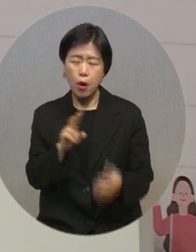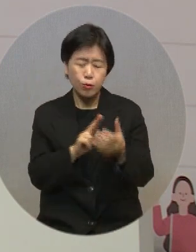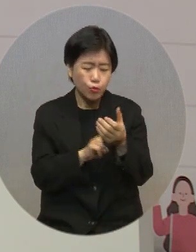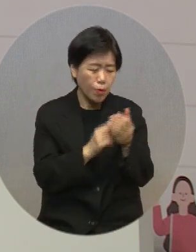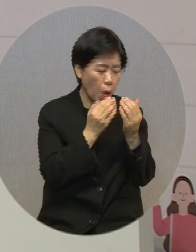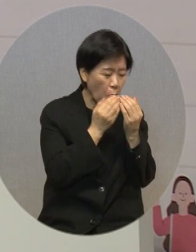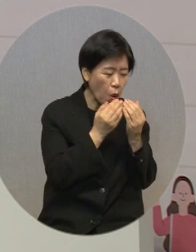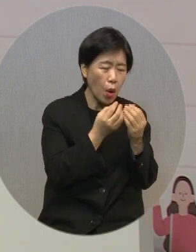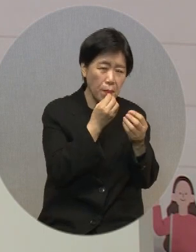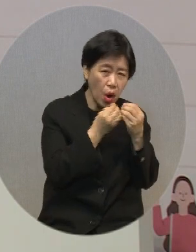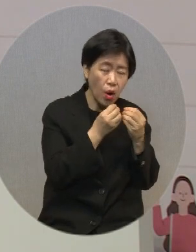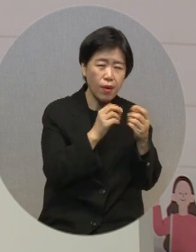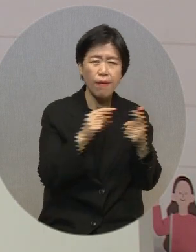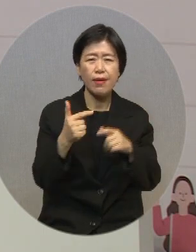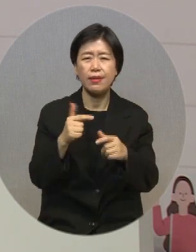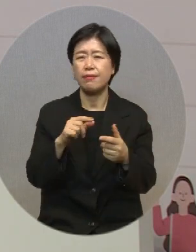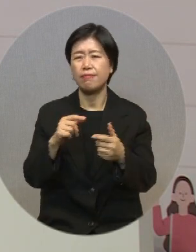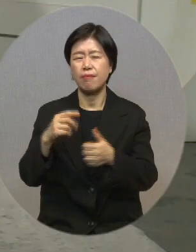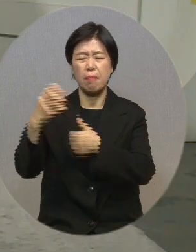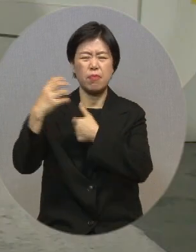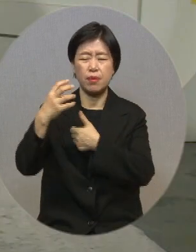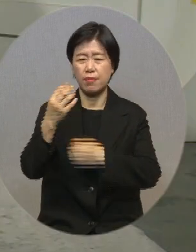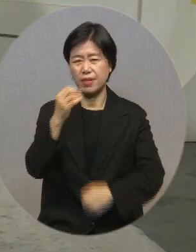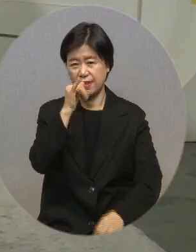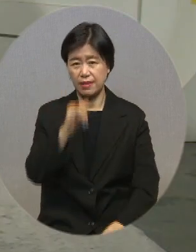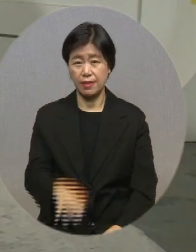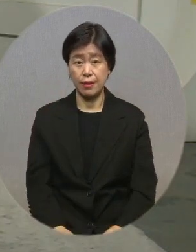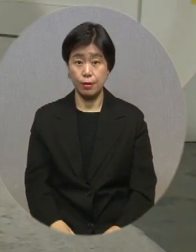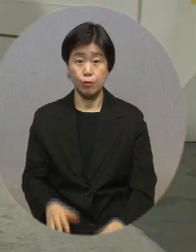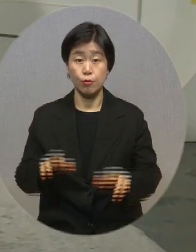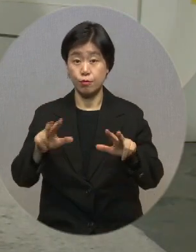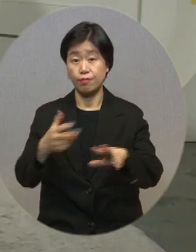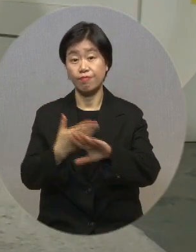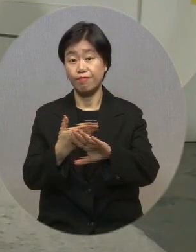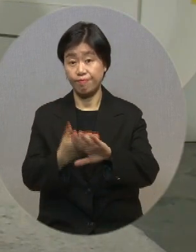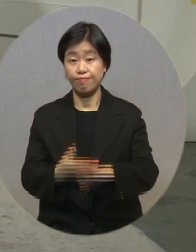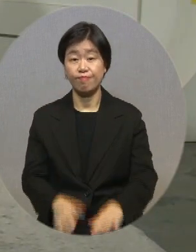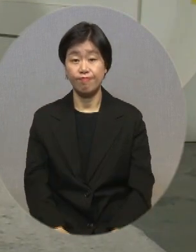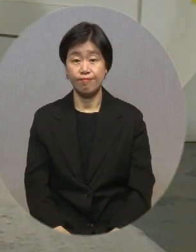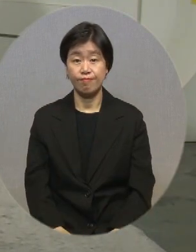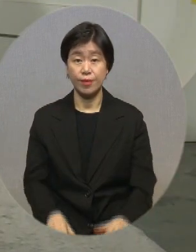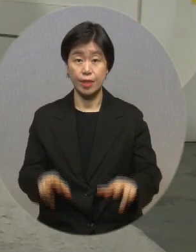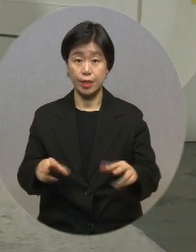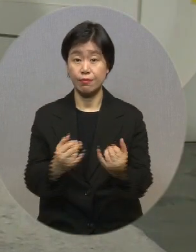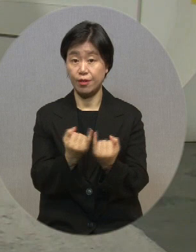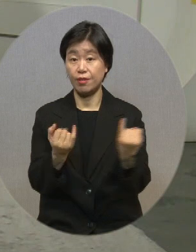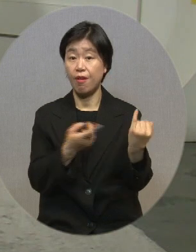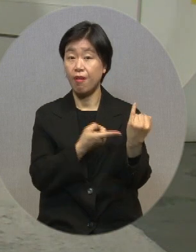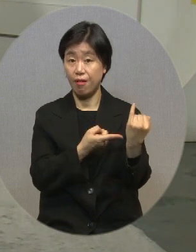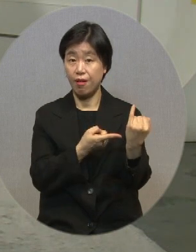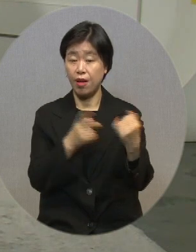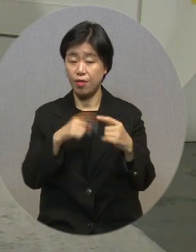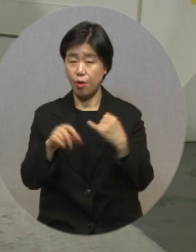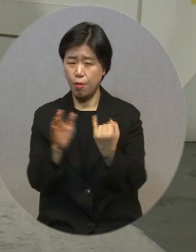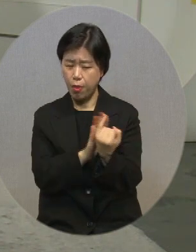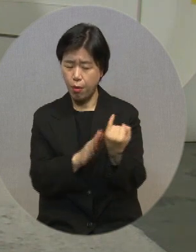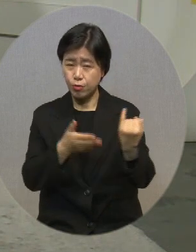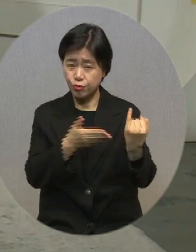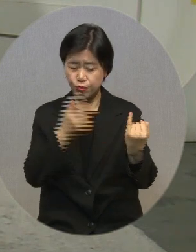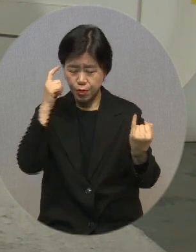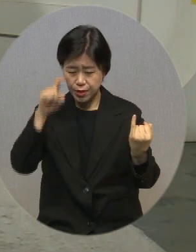네. 여자들에게 제약이 많았는데 이제 현대사회에서는 오히려 여성에게 많은 배려와